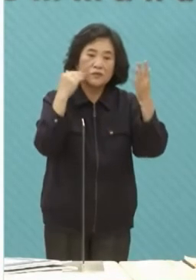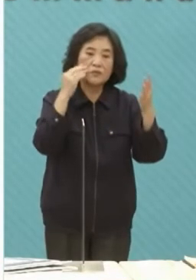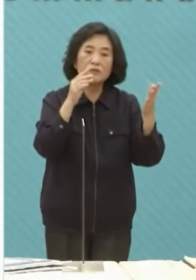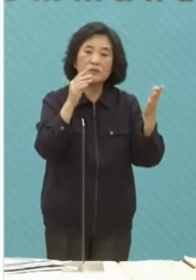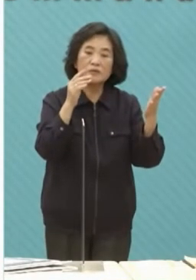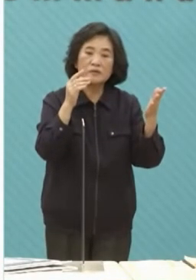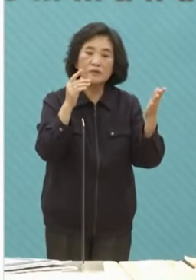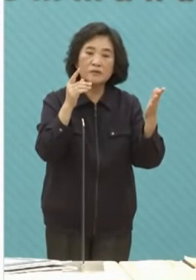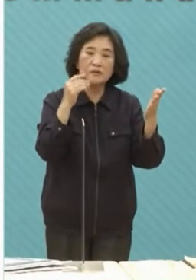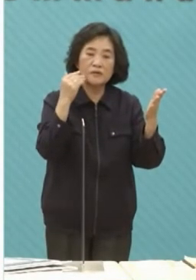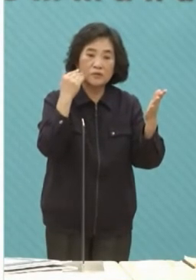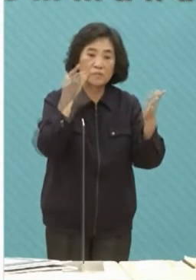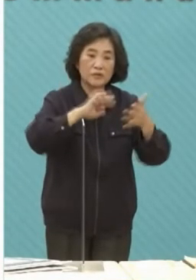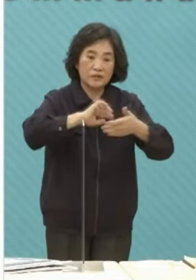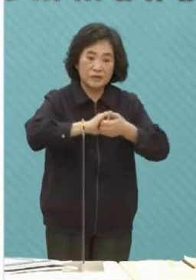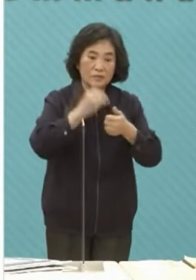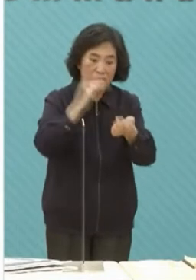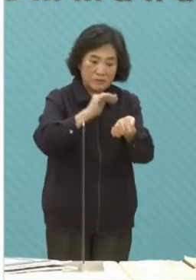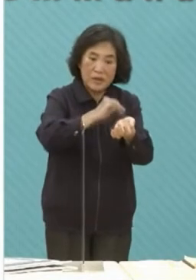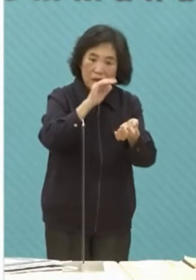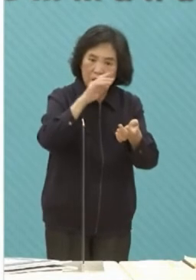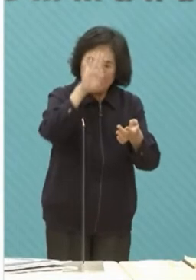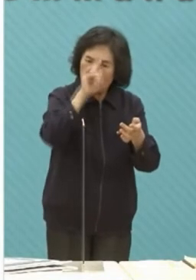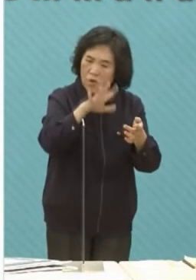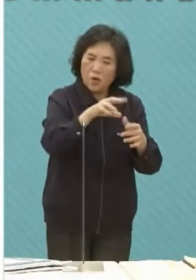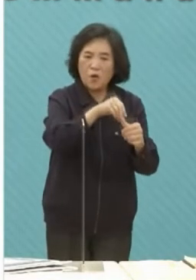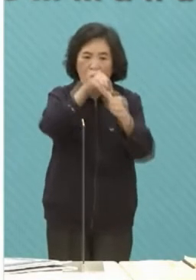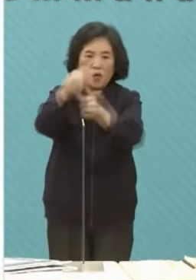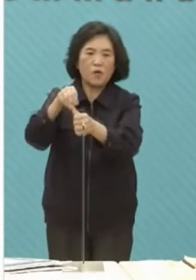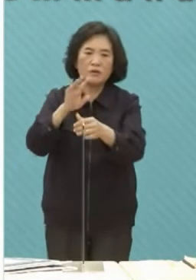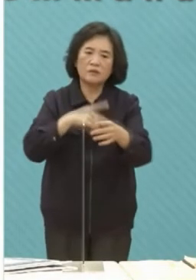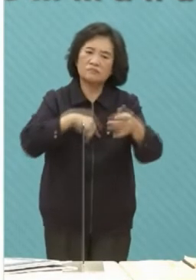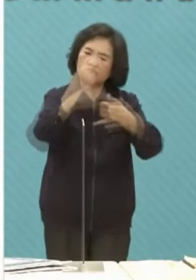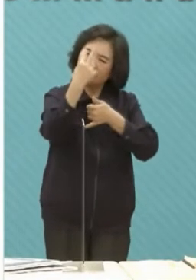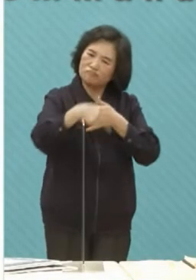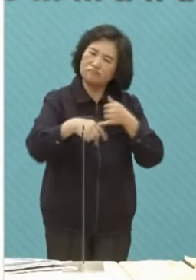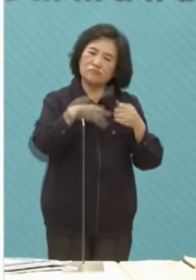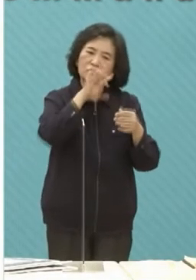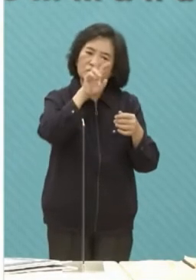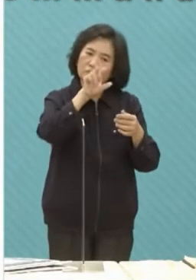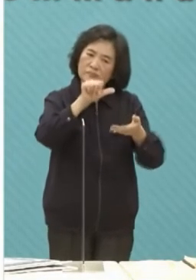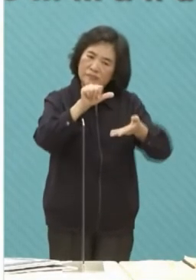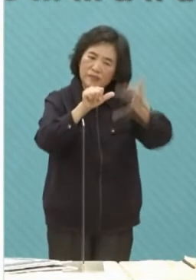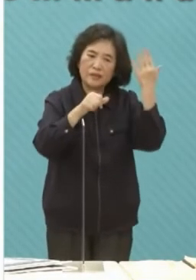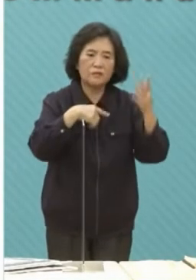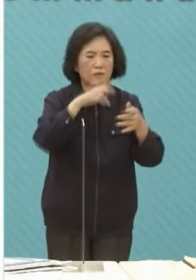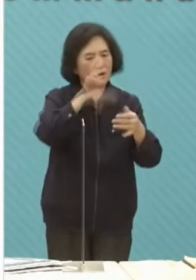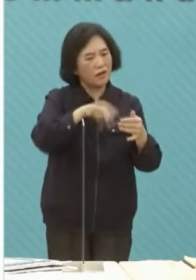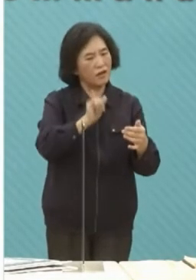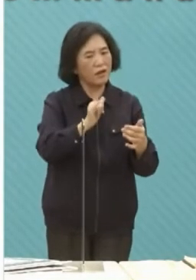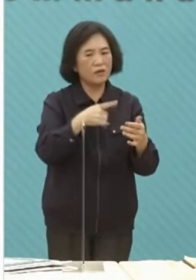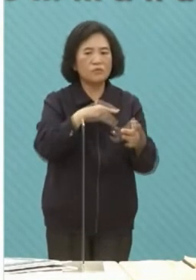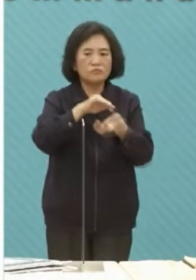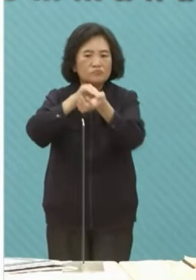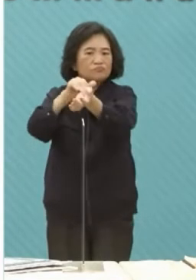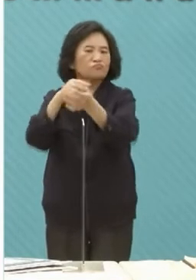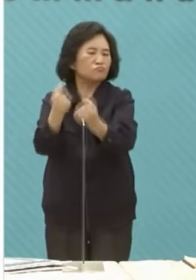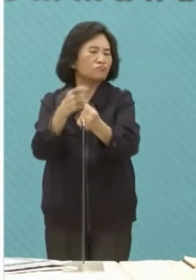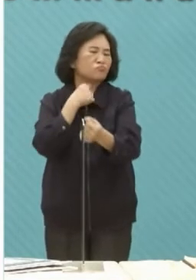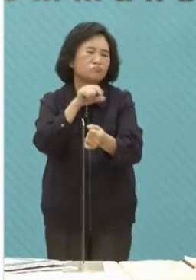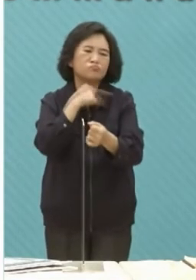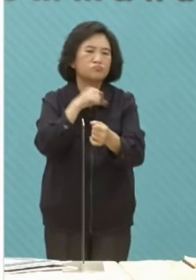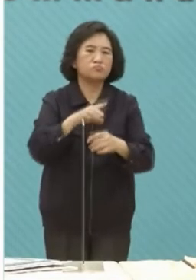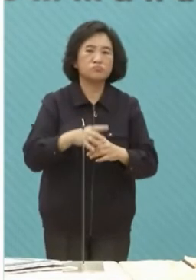定是必须要安置到医院去的。那很多人表示说，75岁以上长辈因为没有症状，他不愿意到医院来安